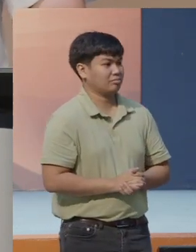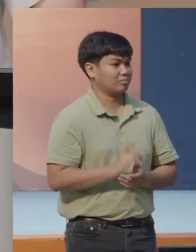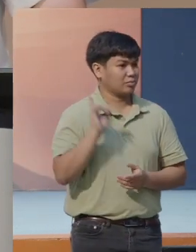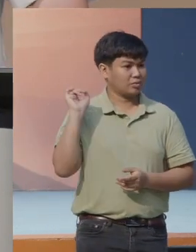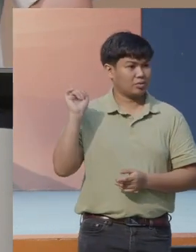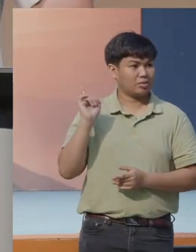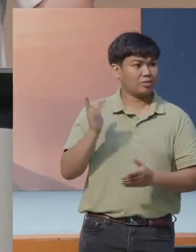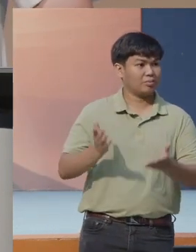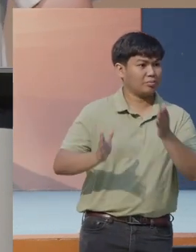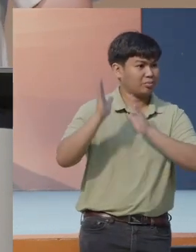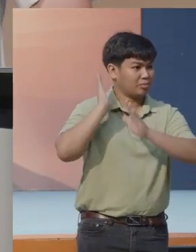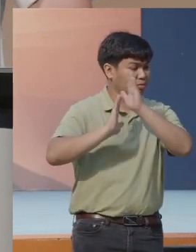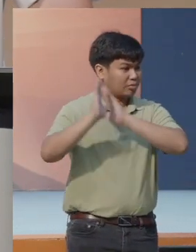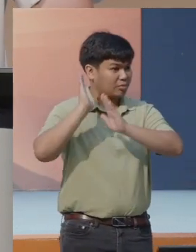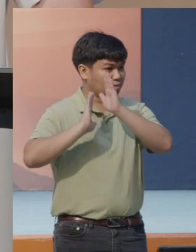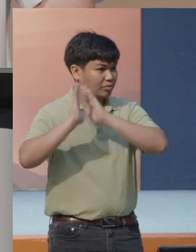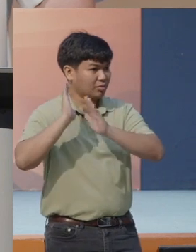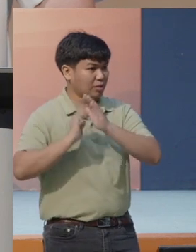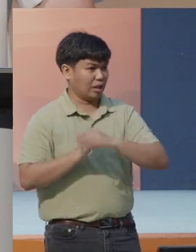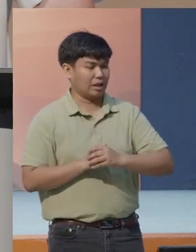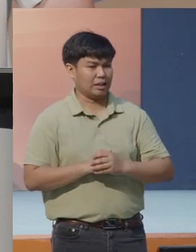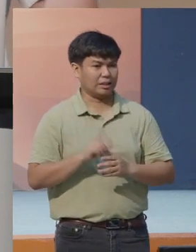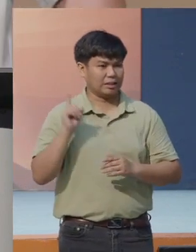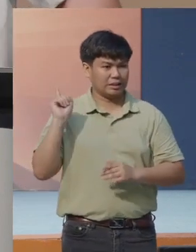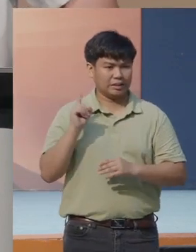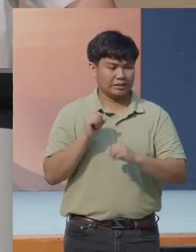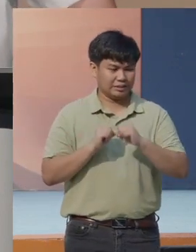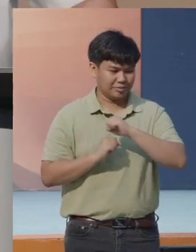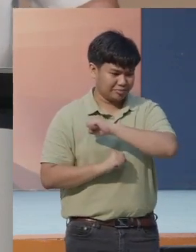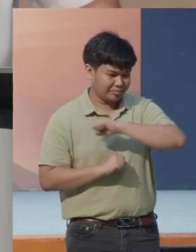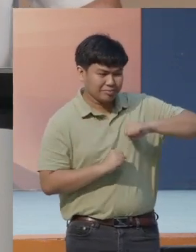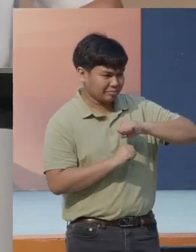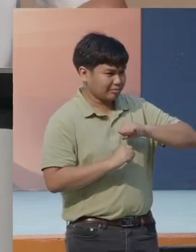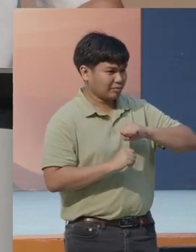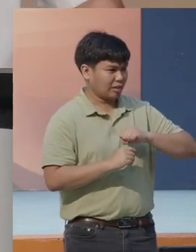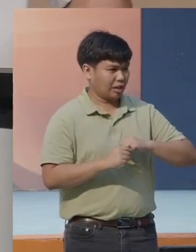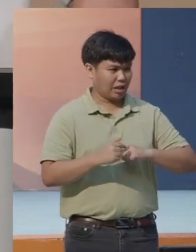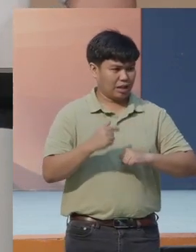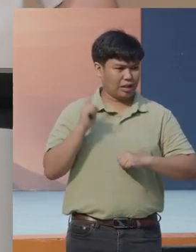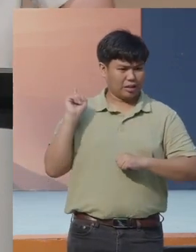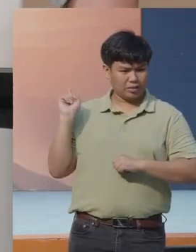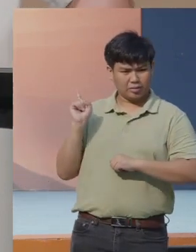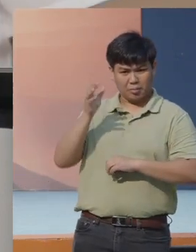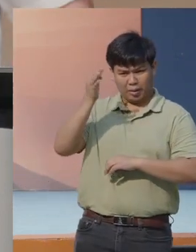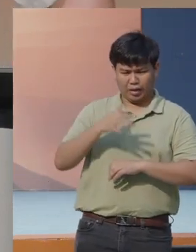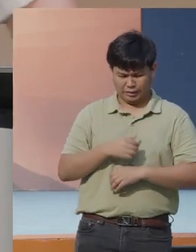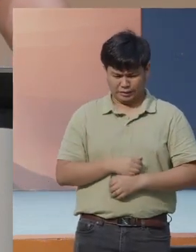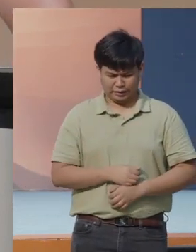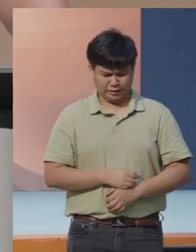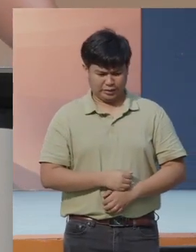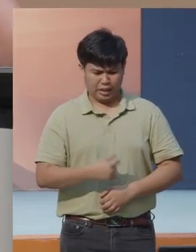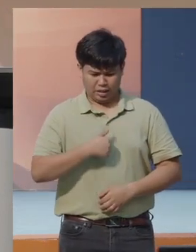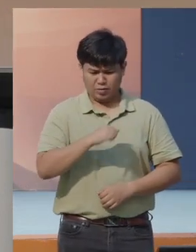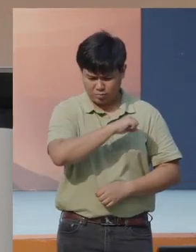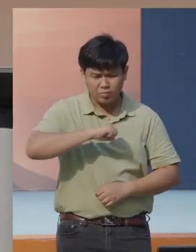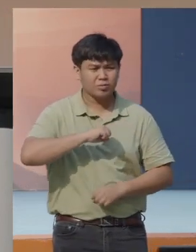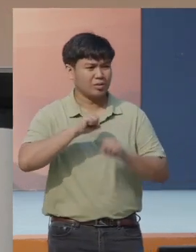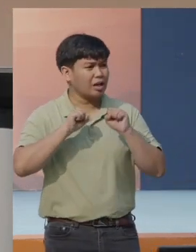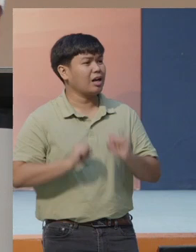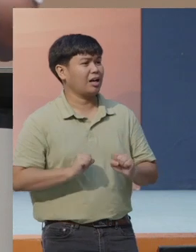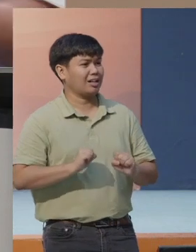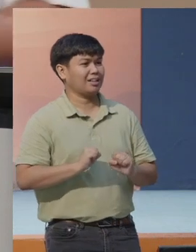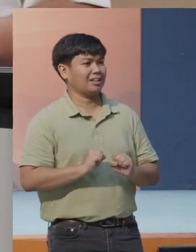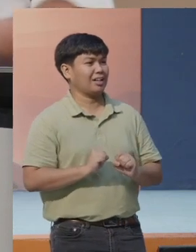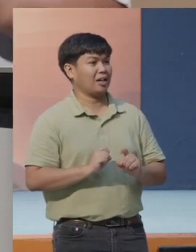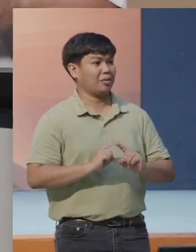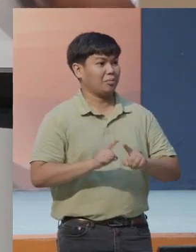niyan sa mukha. Hindi ko pa alam na gang member siya noon. So medyo nagtapang-tapang ako. Akala ko, malaki rin ako. Kaya ko rin yan. Pero nung